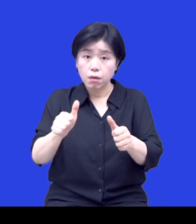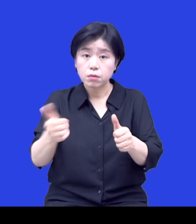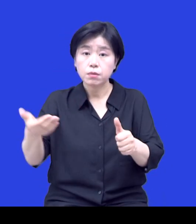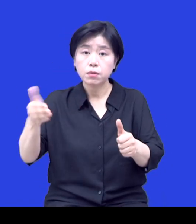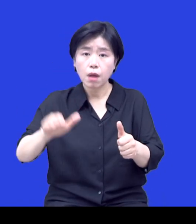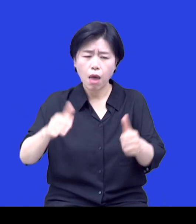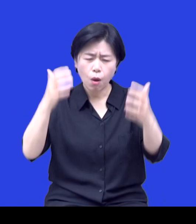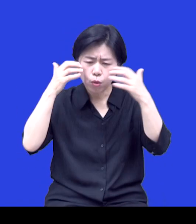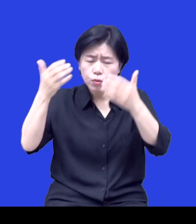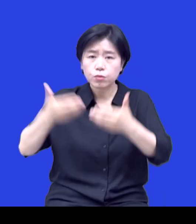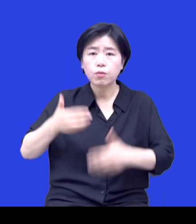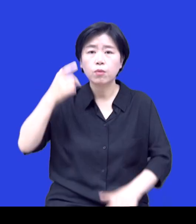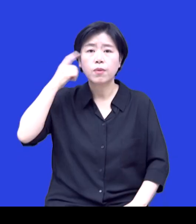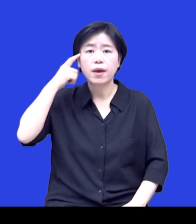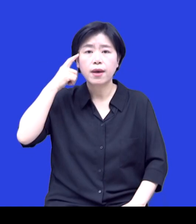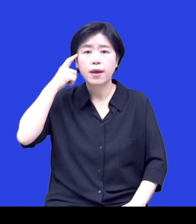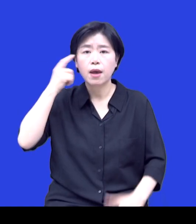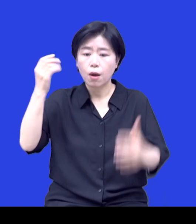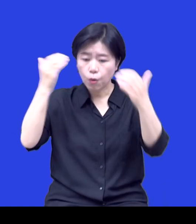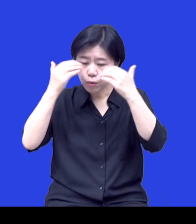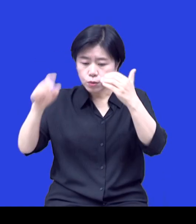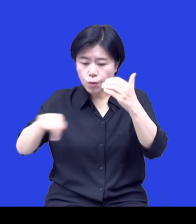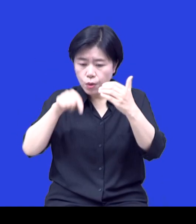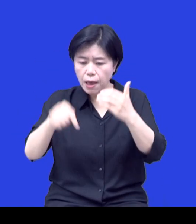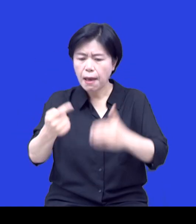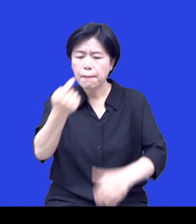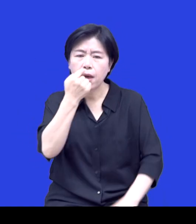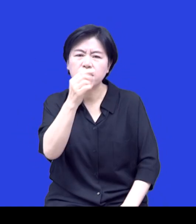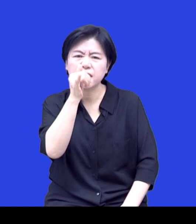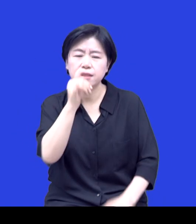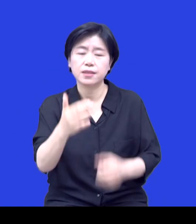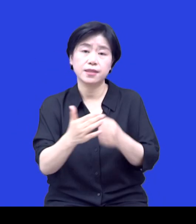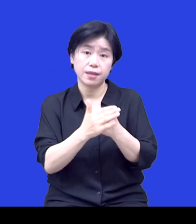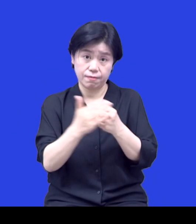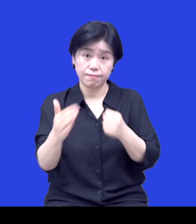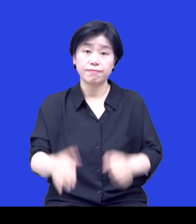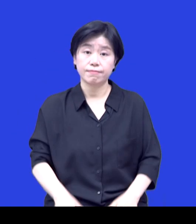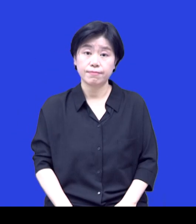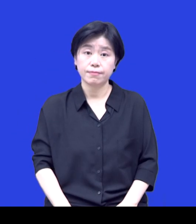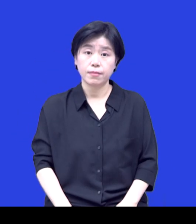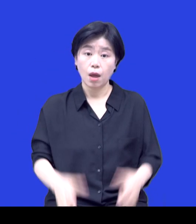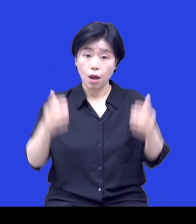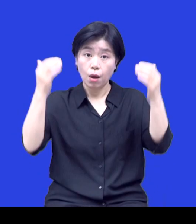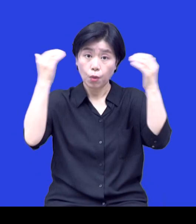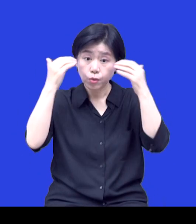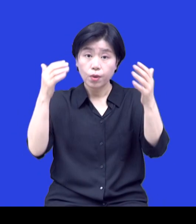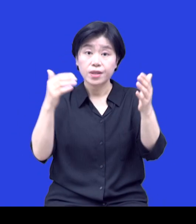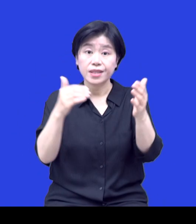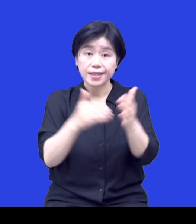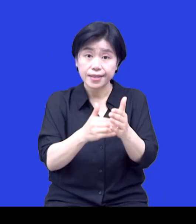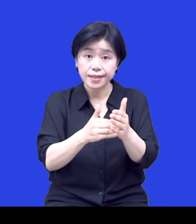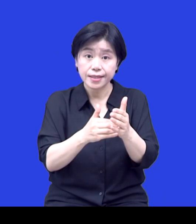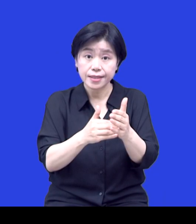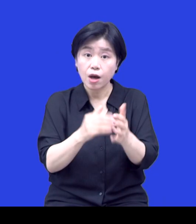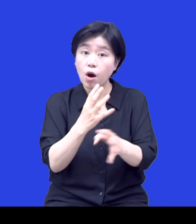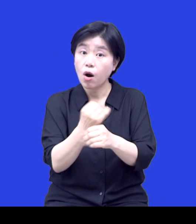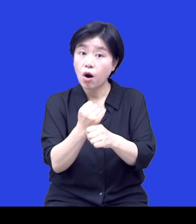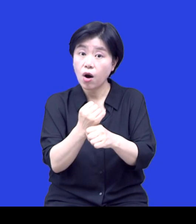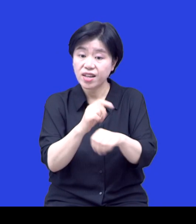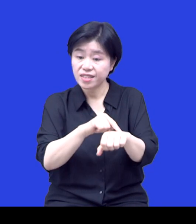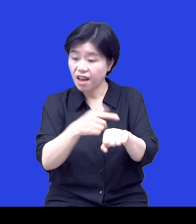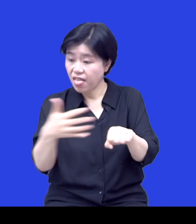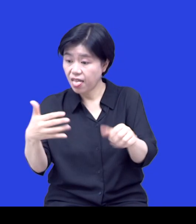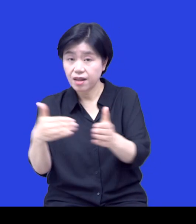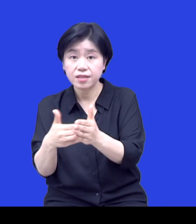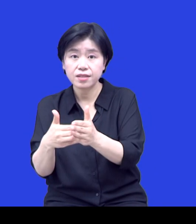아니면 배울 수 없는 어떤 레슨을 담아 두셨기 때문이죠. 고난이 끝나는 거는 시간이 지나서가 아니라 이 레슨을 배웠을 때